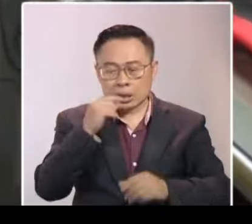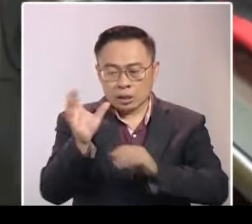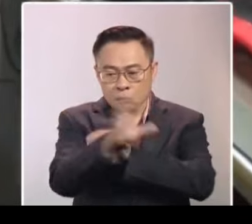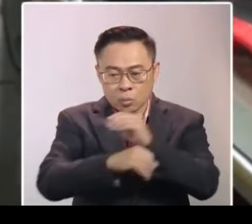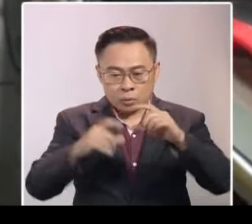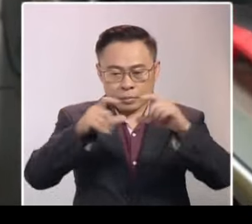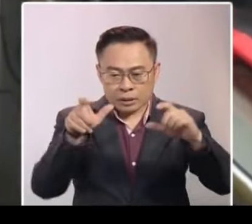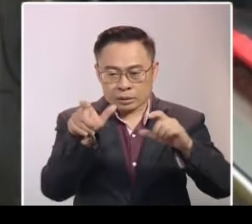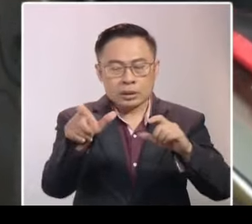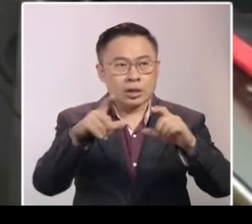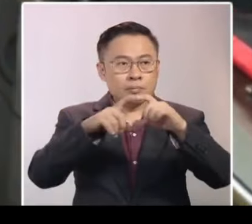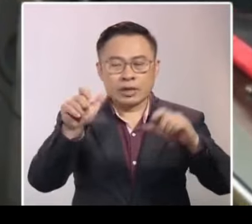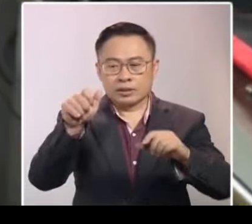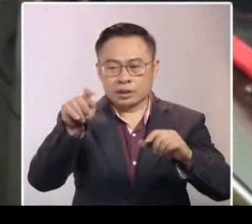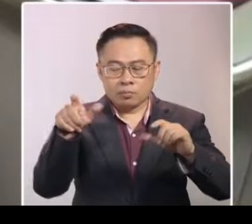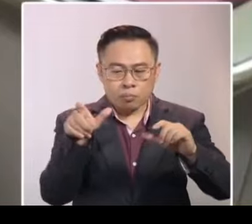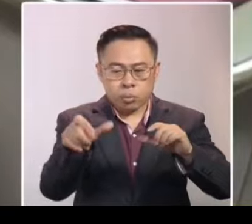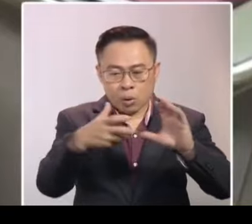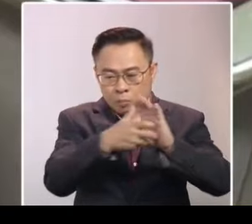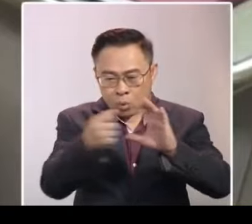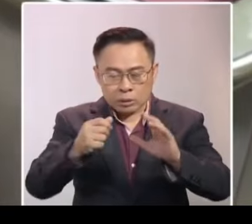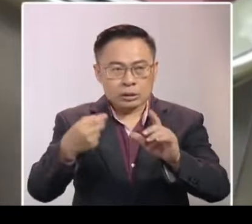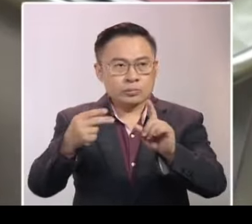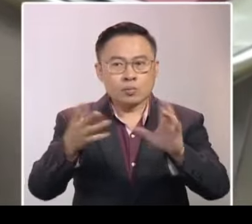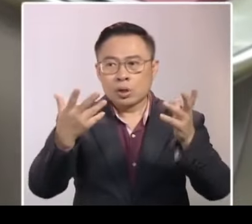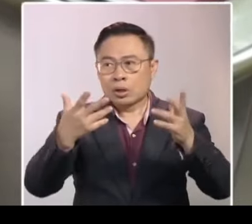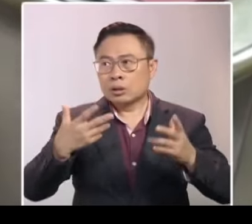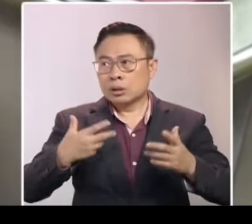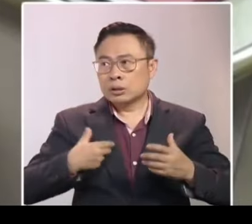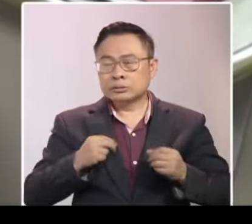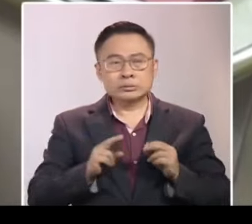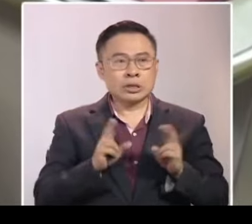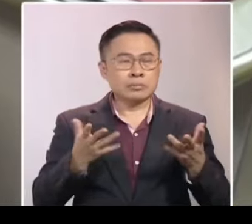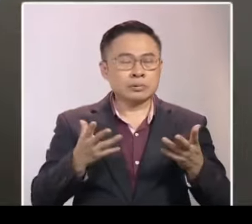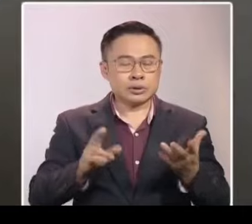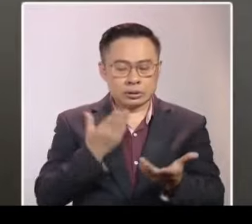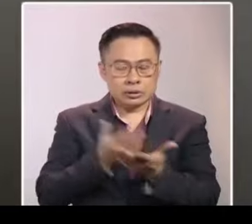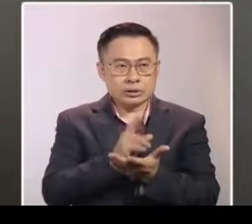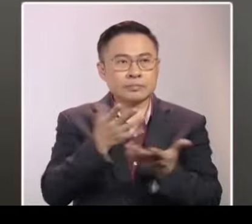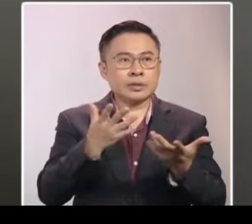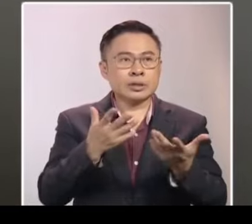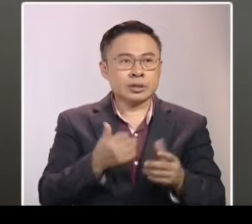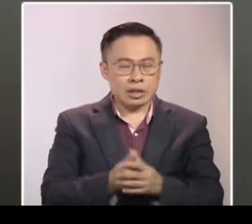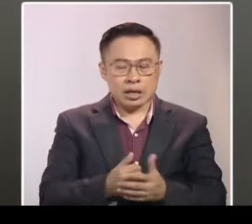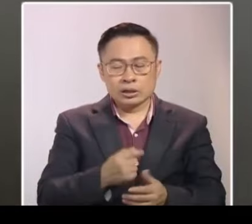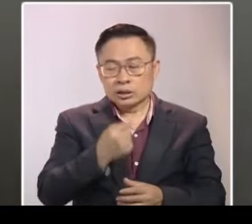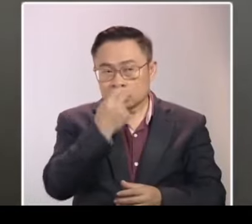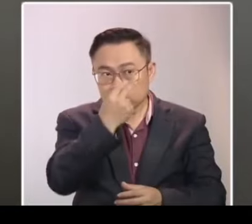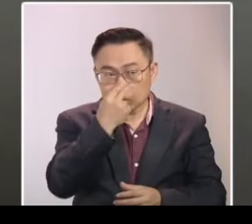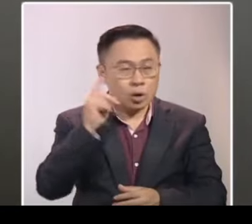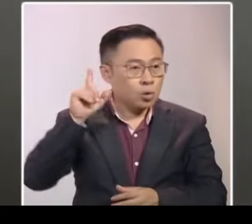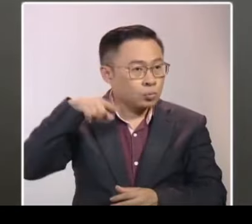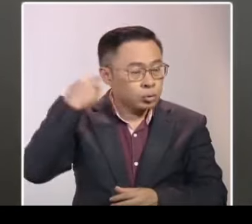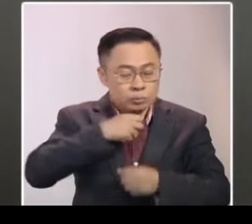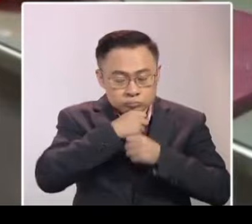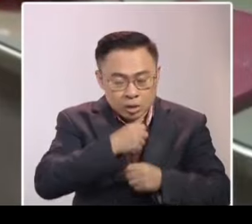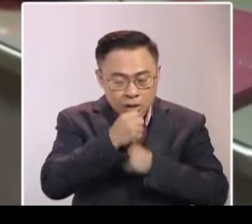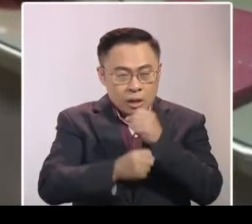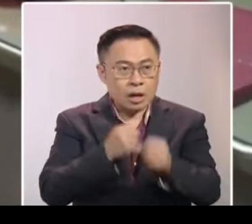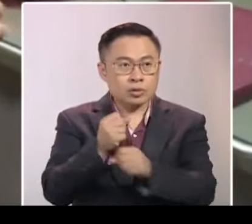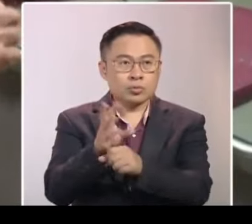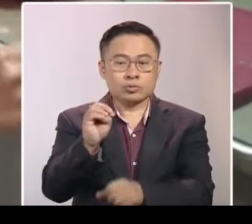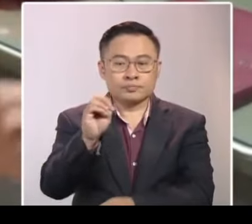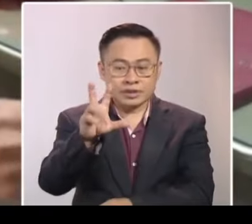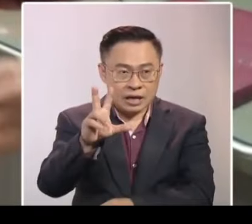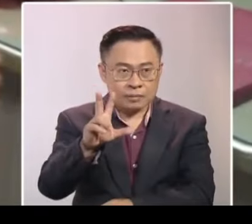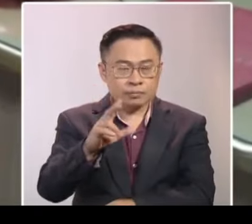ถูกแก๊งคอเซ็นเตอร์หลอกหมดเนื้อหมดตัวโอนี่ครับคุณพี่ท่านนี้ครับคือคุณพี่เขาบอกกับผู้สื่อข่าวว่าชีวิตเนี่ย